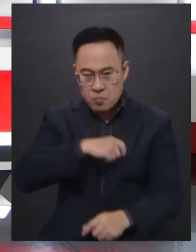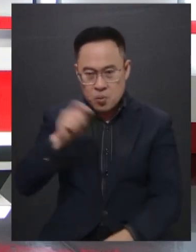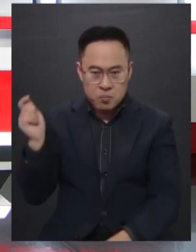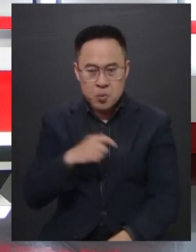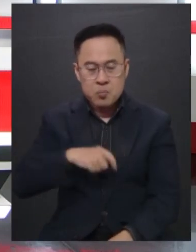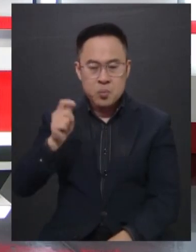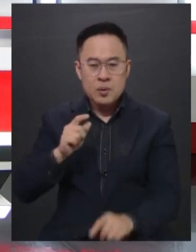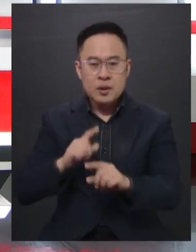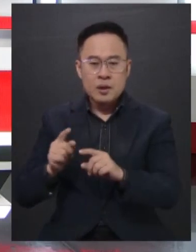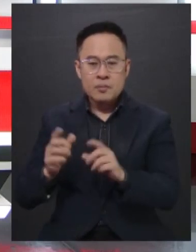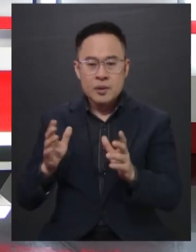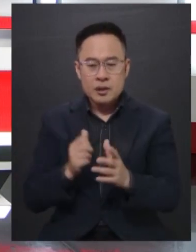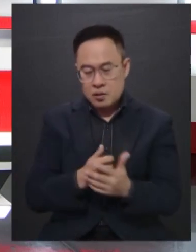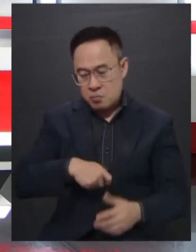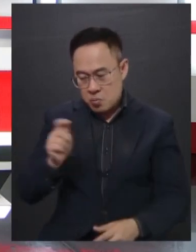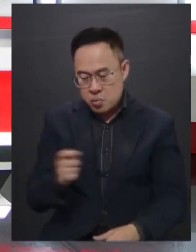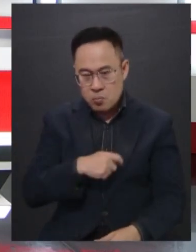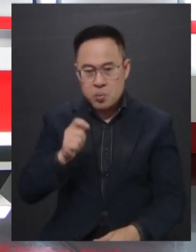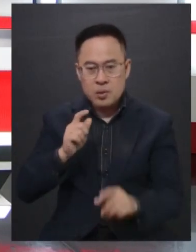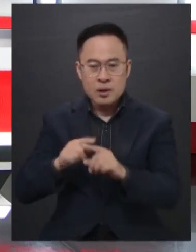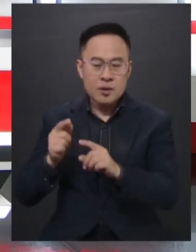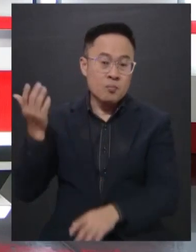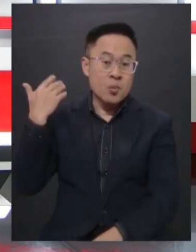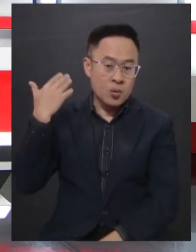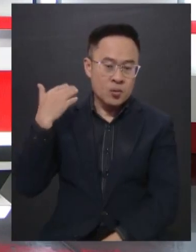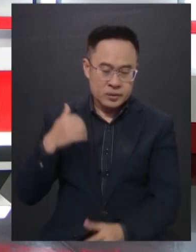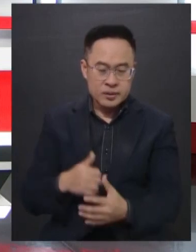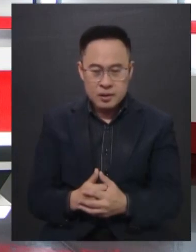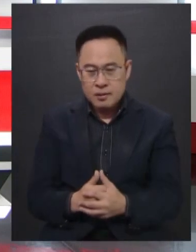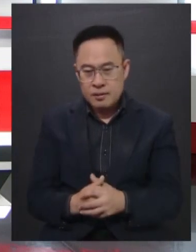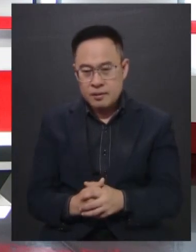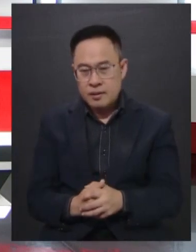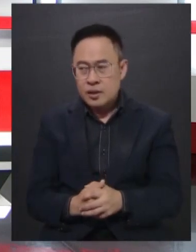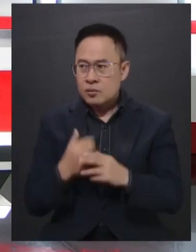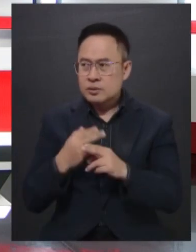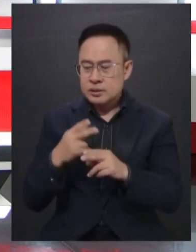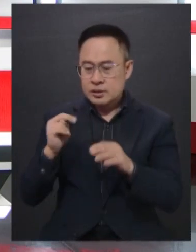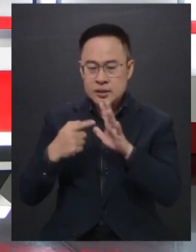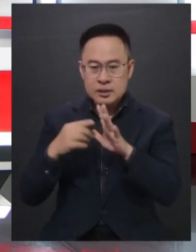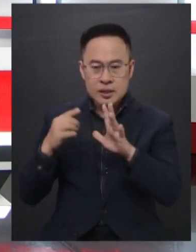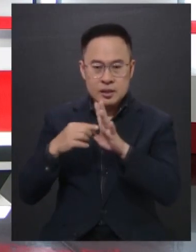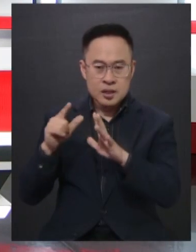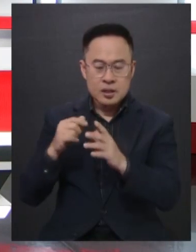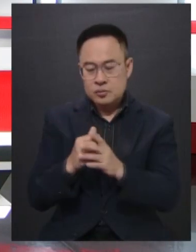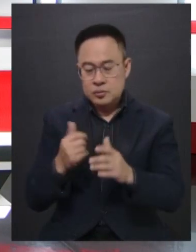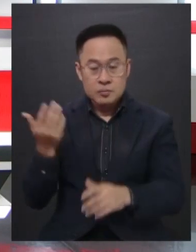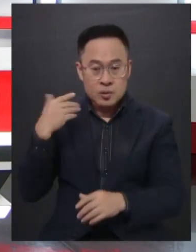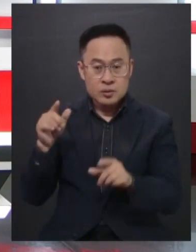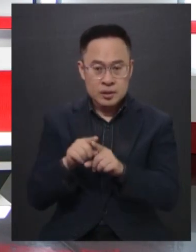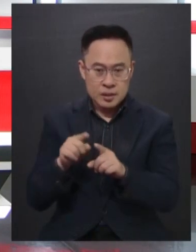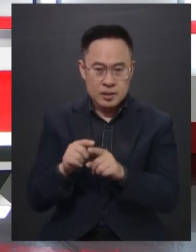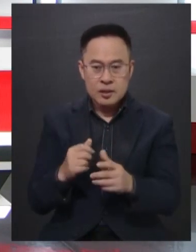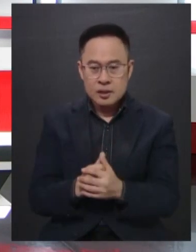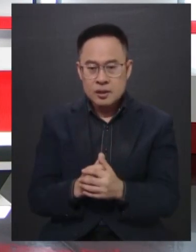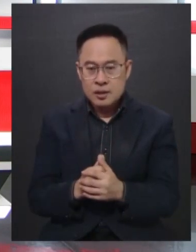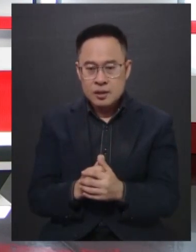ฟิตมากแล้วก็สโตรกแต่ละครั้งเนี่ยหนักหน่วงนะฮะคือผมยังจำได้ตอนนั้นเนี่ยราฟาเอลนาดาลเพิ่งขึ้นมาโอ้โหตอนนั้นเนี่ยเป็นเด็ก16อ่ะ